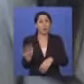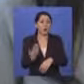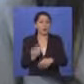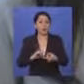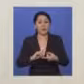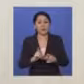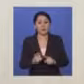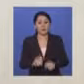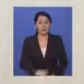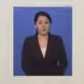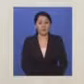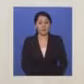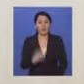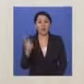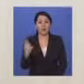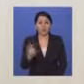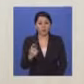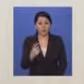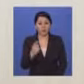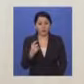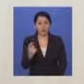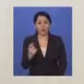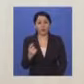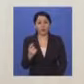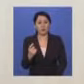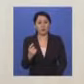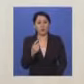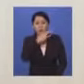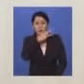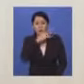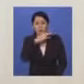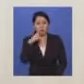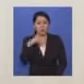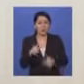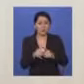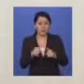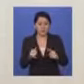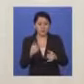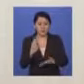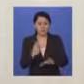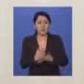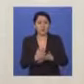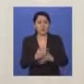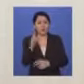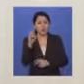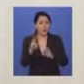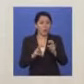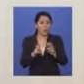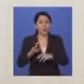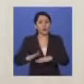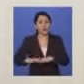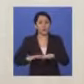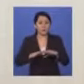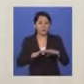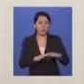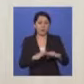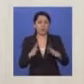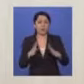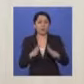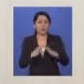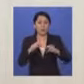етті? Экономиканың басым бағыттар бойынша оң өсім сақталды. Өнеркәсіп, инвестиция, баспана